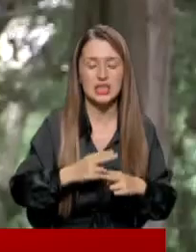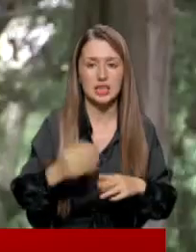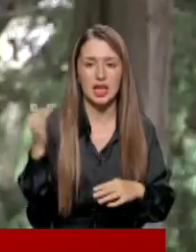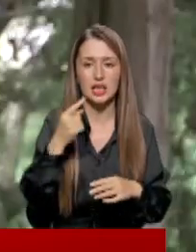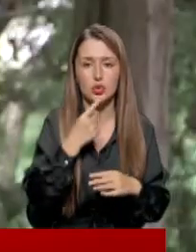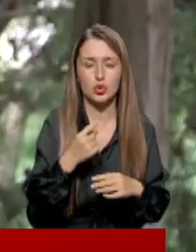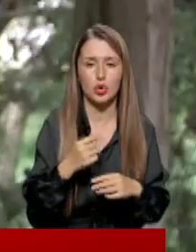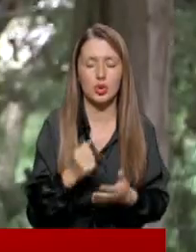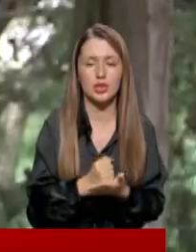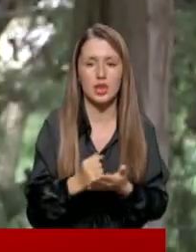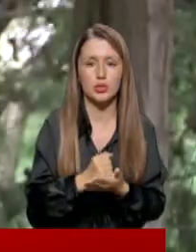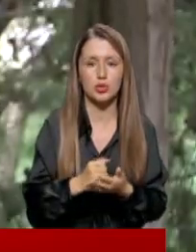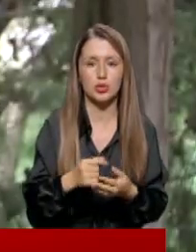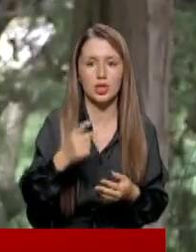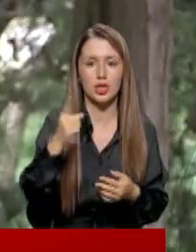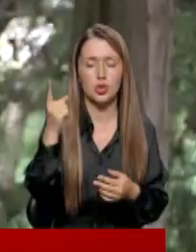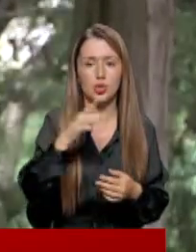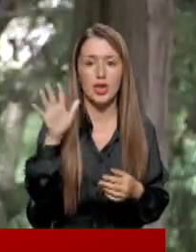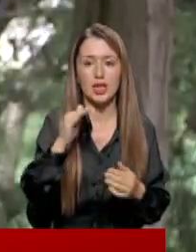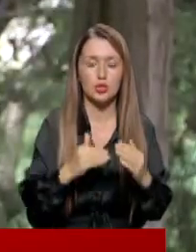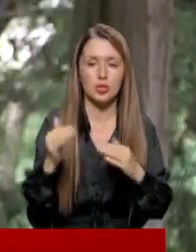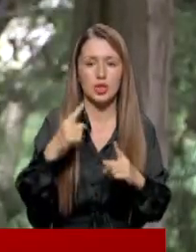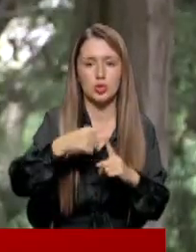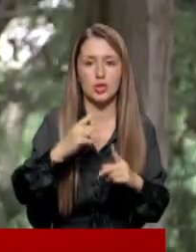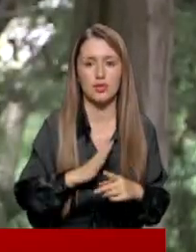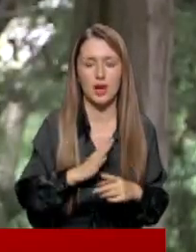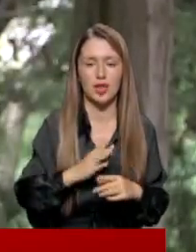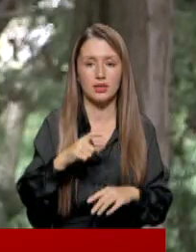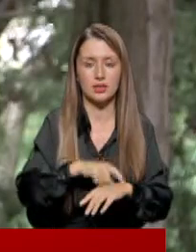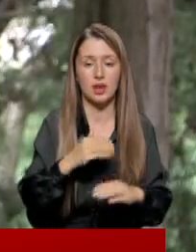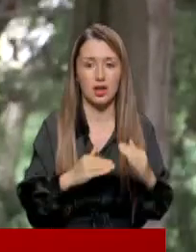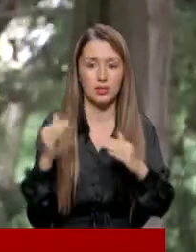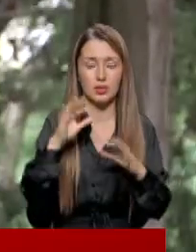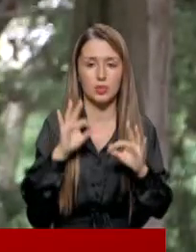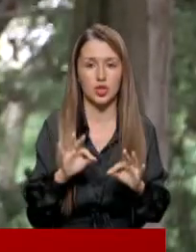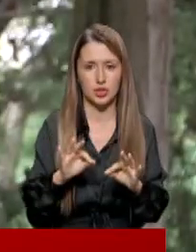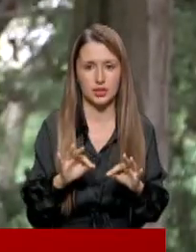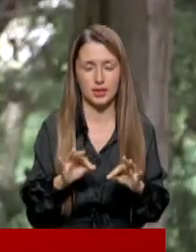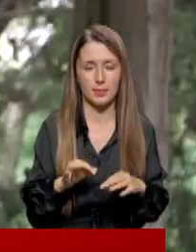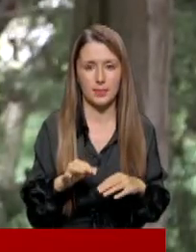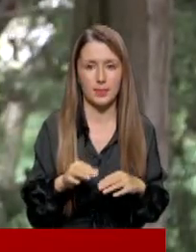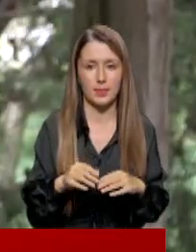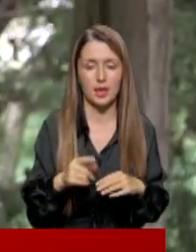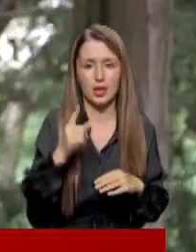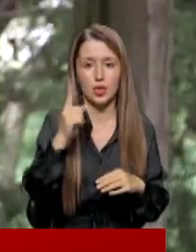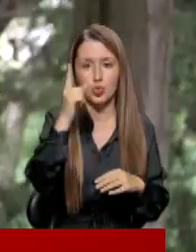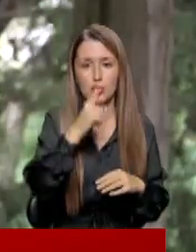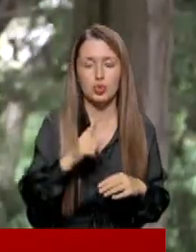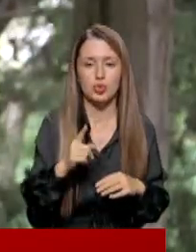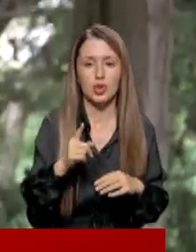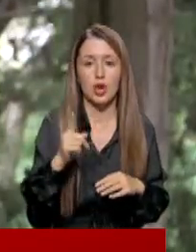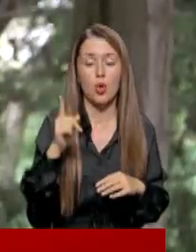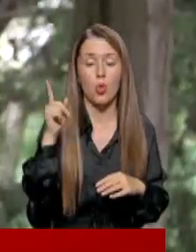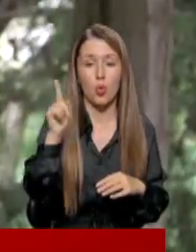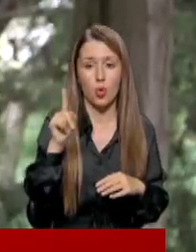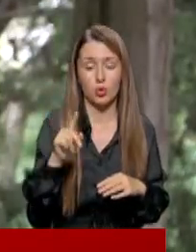söylüyor. Trabzon'da %50'sinin üzerinde pozitiflik var. Vakaların artmaya başladığını biz zaten önce %10'larda,